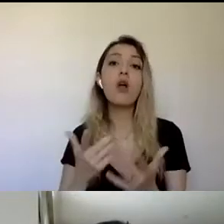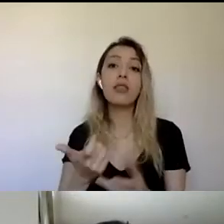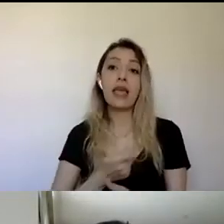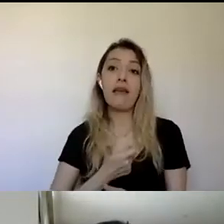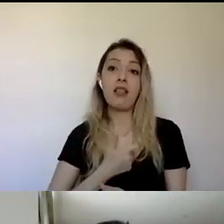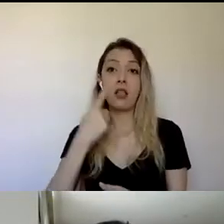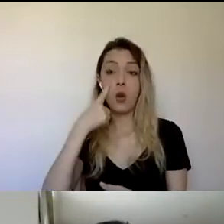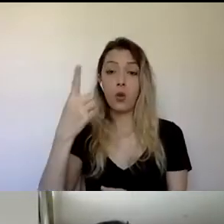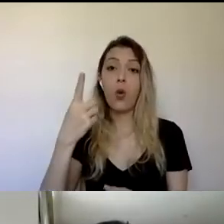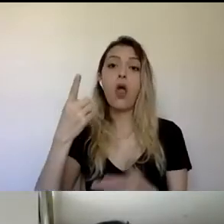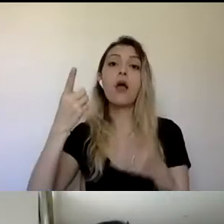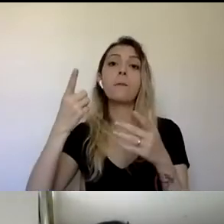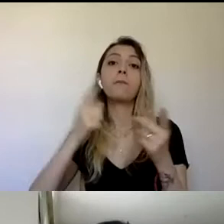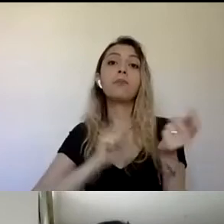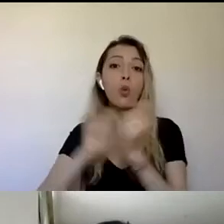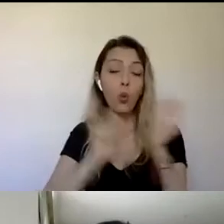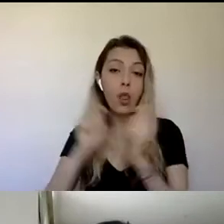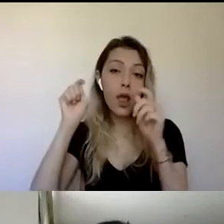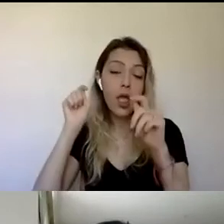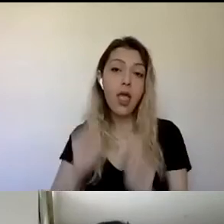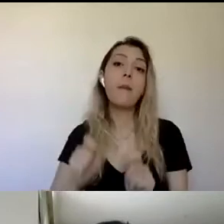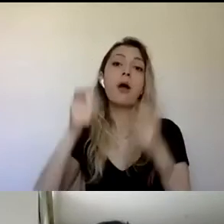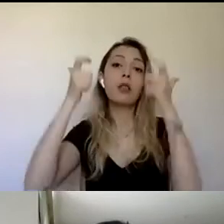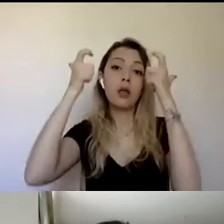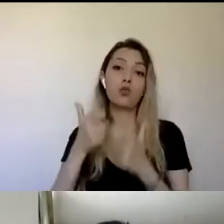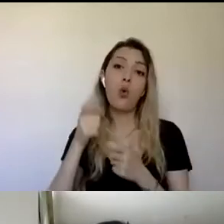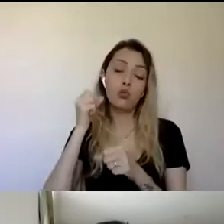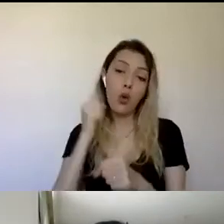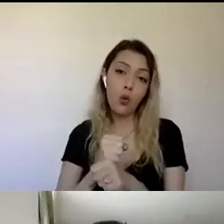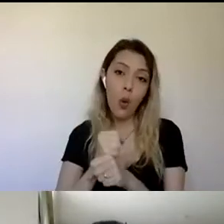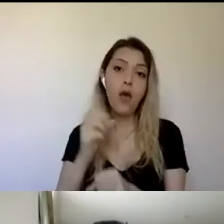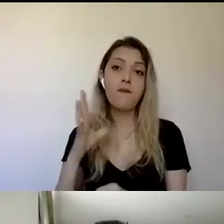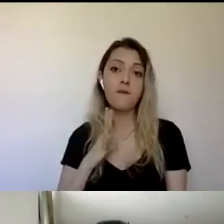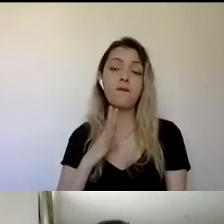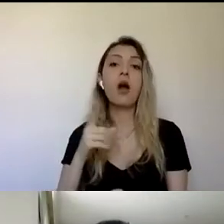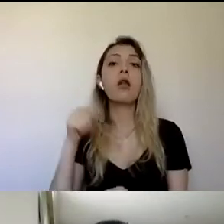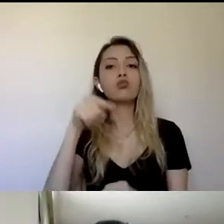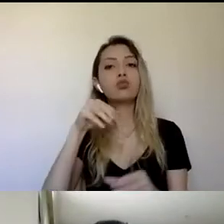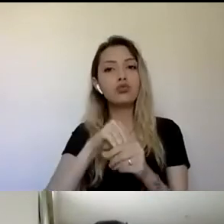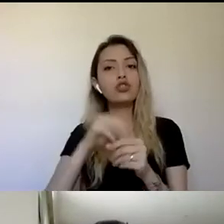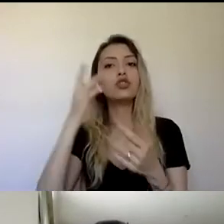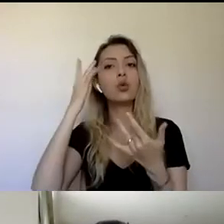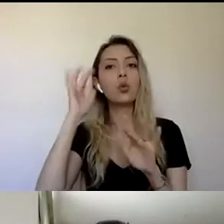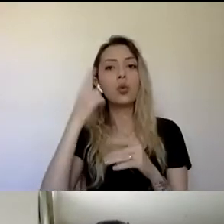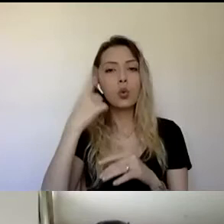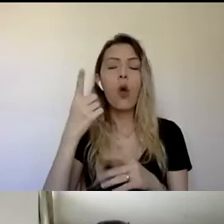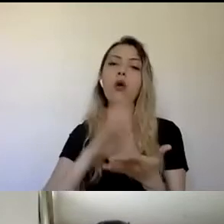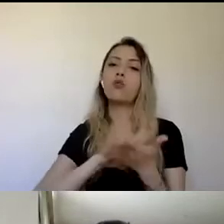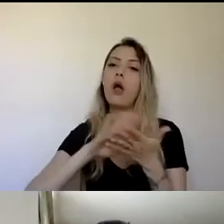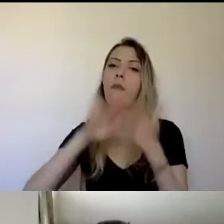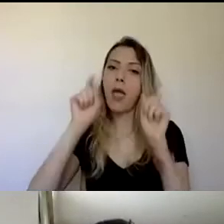uygulamakla yükümlü ve bunun uygulanmasını zorlamakla, gerekli kültürel ortamı da yaratmakla yükümlü. Bunu